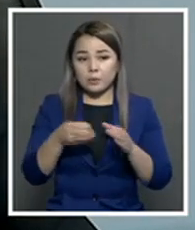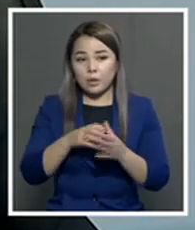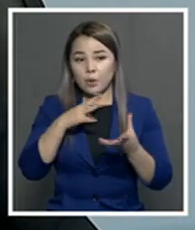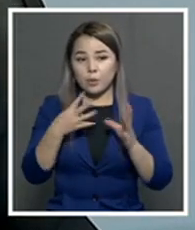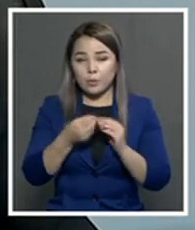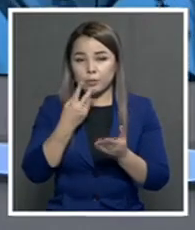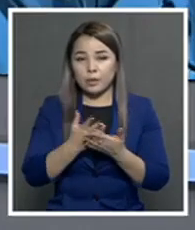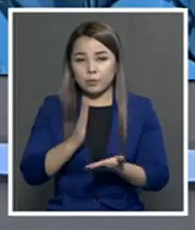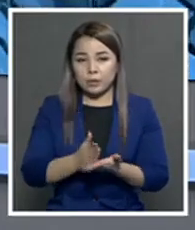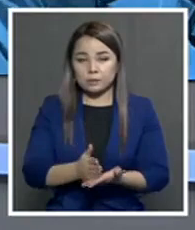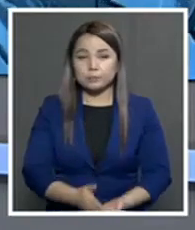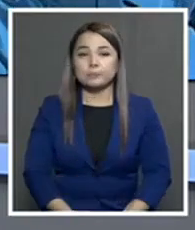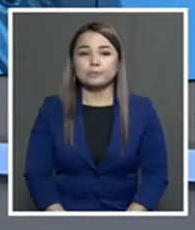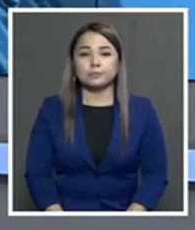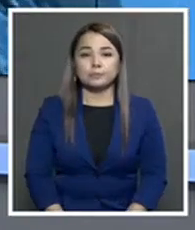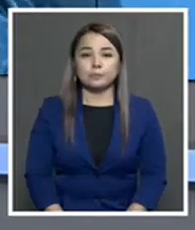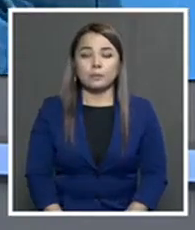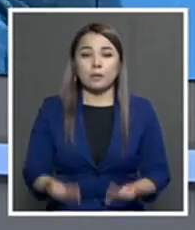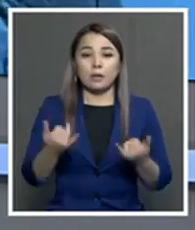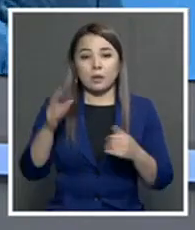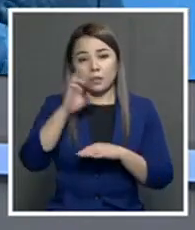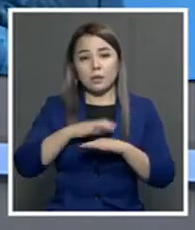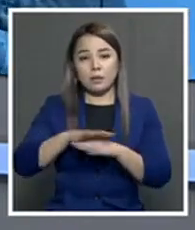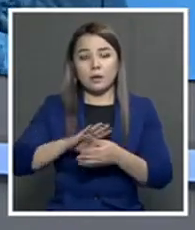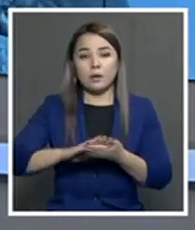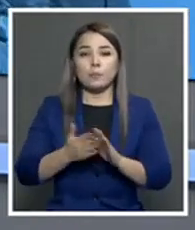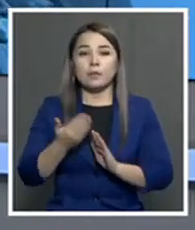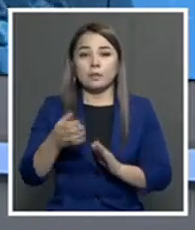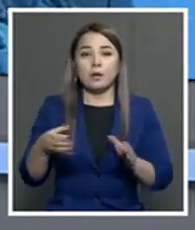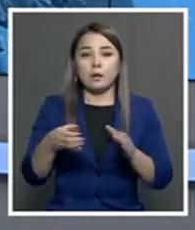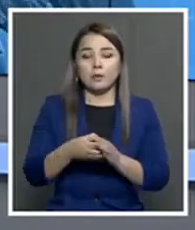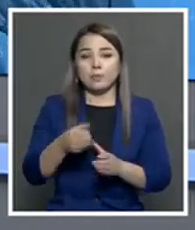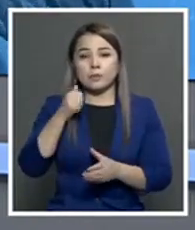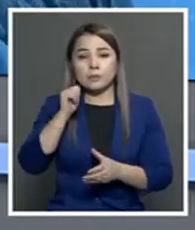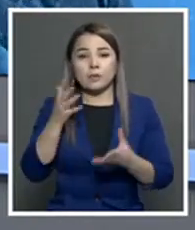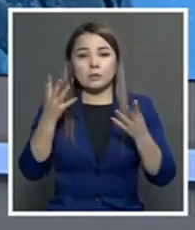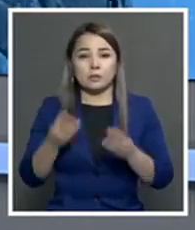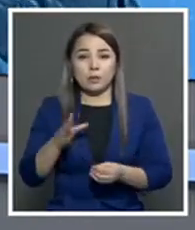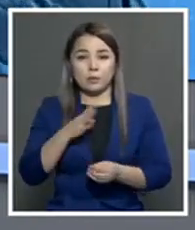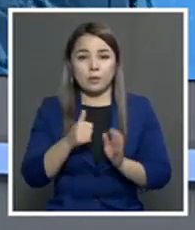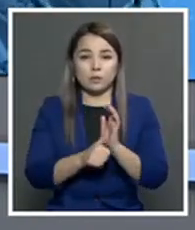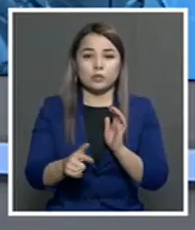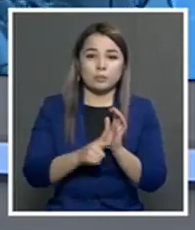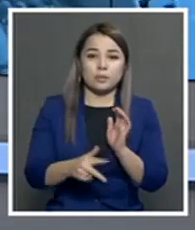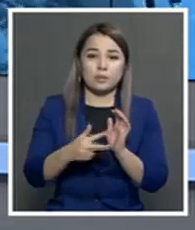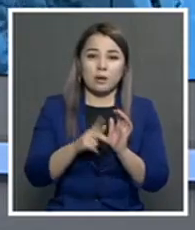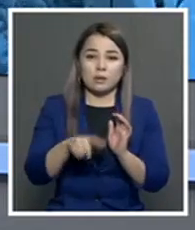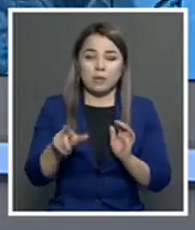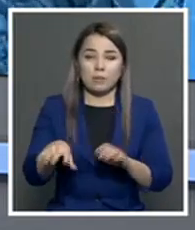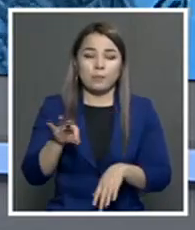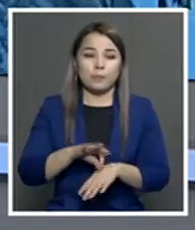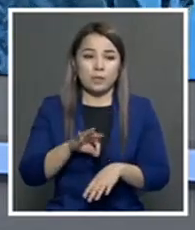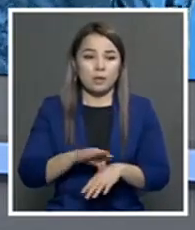қорытындысын. Ал енді елдегі жалпы эпидахуалға тоқталсақ, кеше еліміз бойынша 678 адамнан вирус